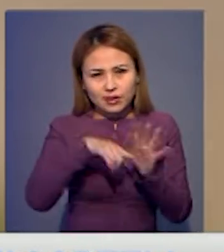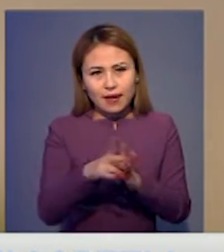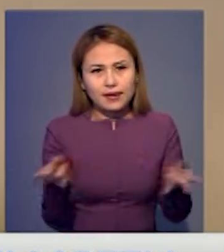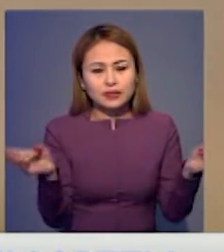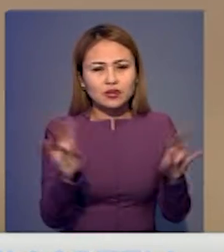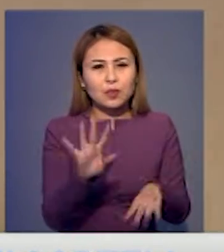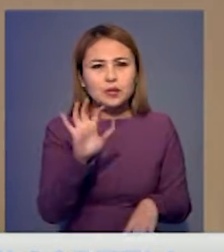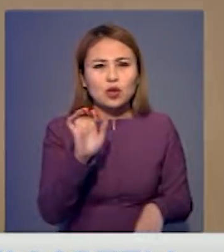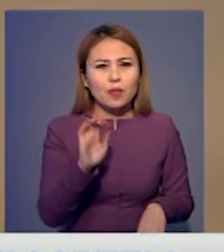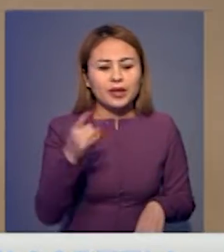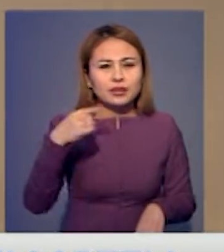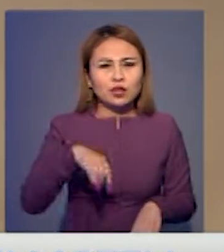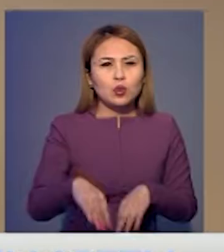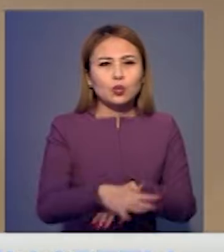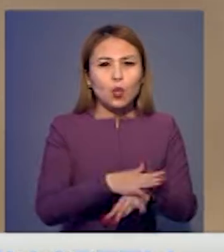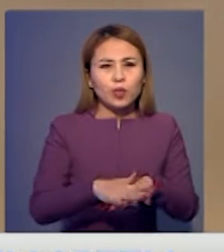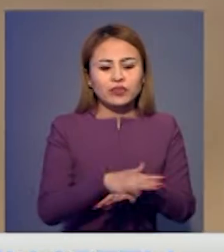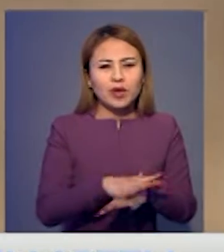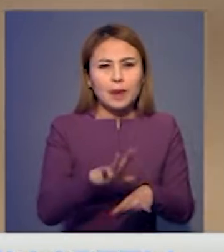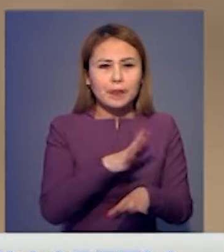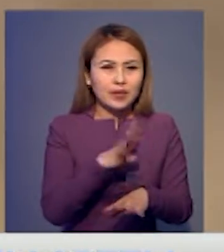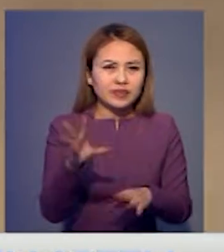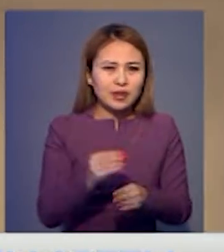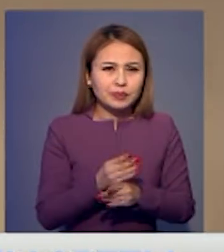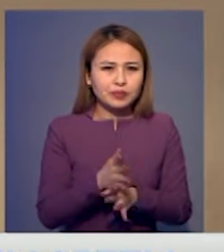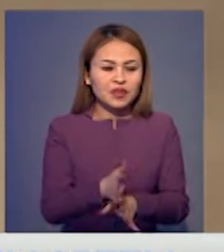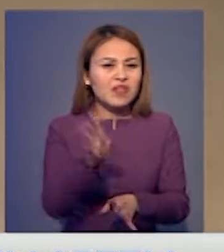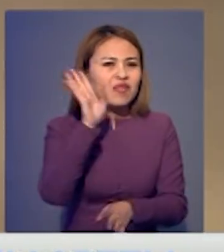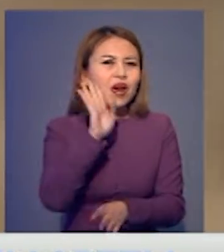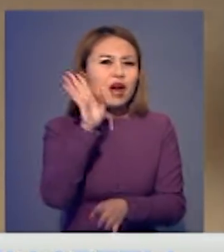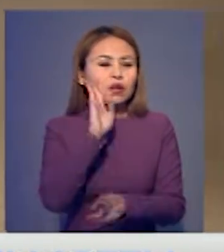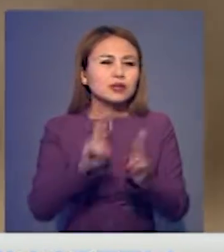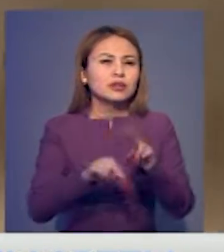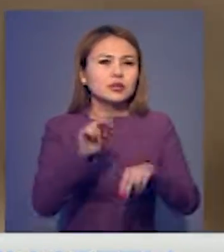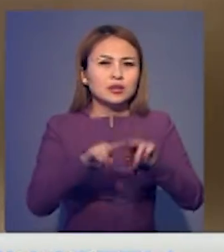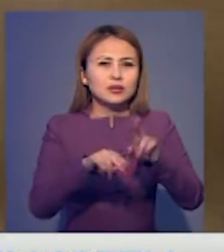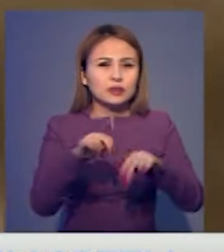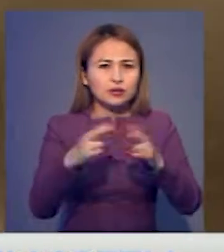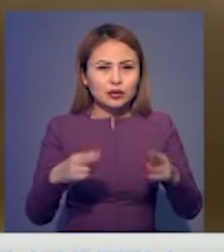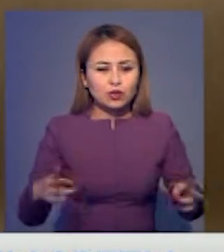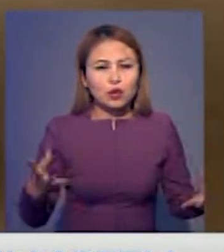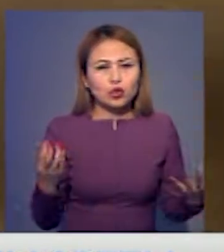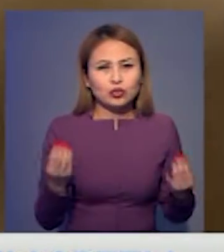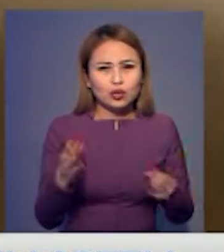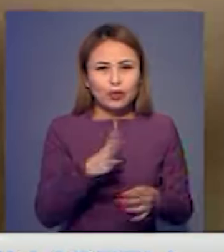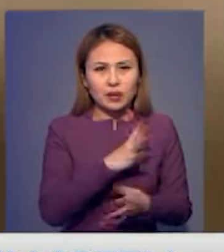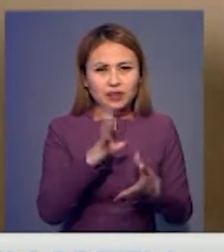500 мың халқы бар бұл елде су бөгеті жарылған. Салдарынан аймақтағы құрылыс нысандарының тас талқаны шықты.